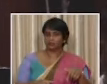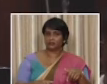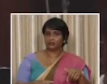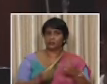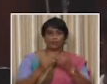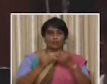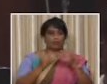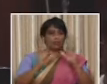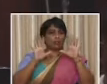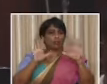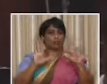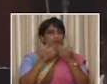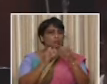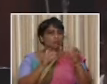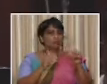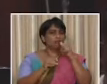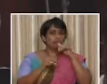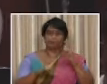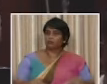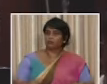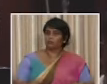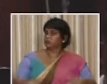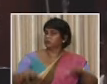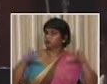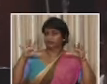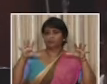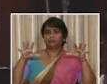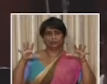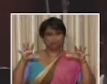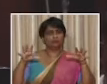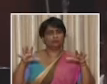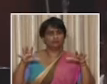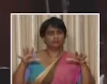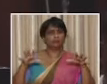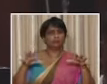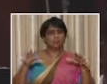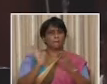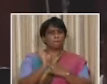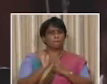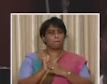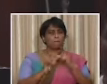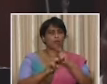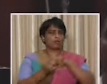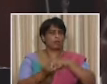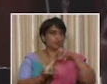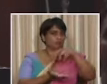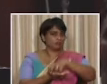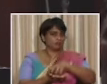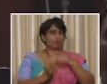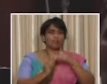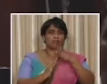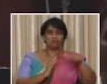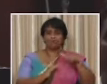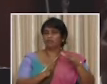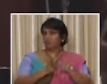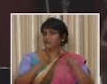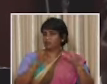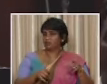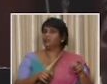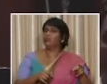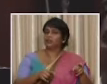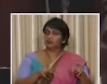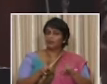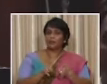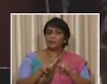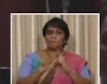දොරවල් 10ම ඇරලා ගම් වතුරෙන් සම්පූර්ණයෙන්ම යට වෙලා තියෙන්නේ මනම්පිටි ප්‍රාදේශීය ලේකම් කොට්ටාසේ ගම්මාන කීපයක්ම ඒ